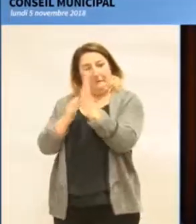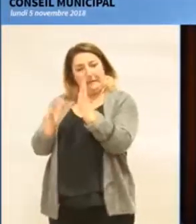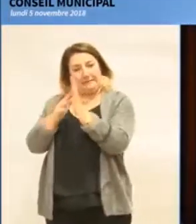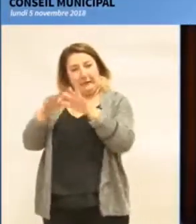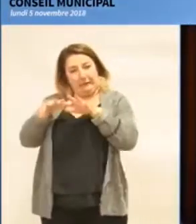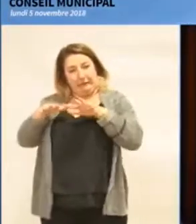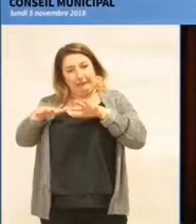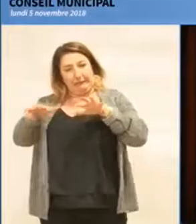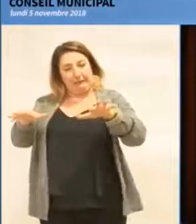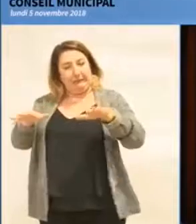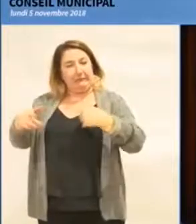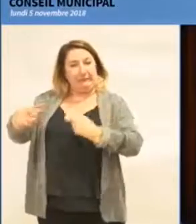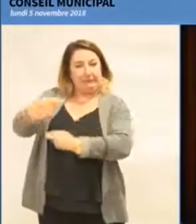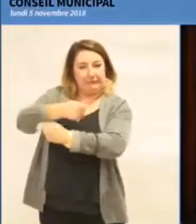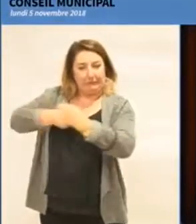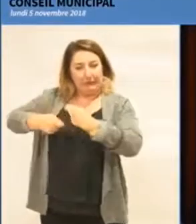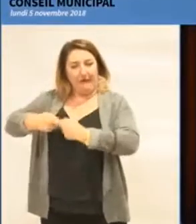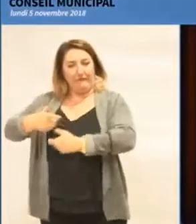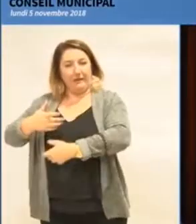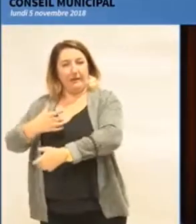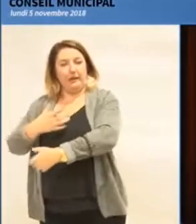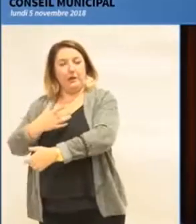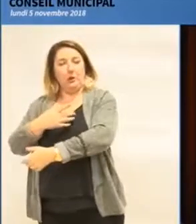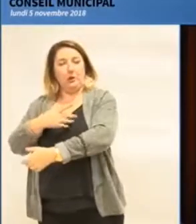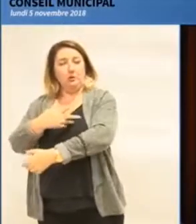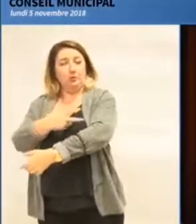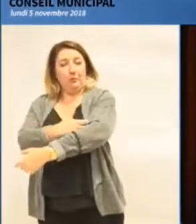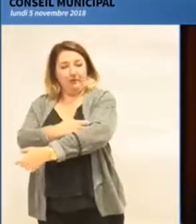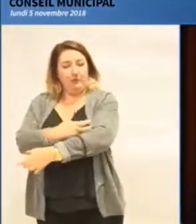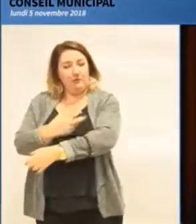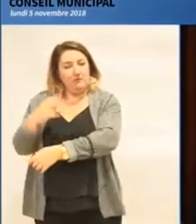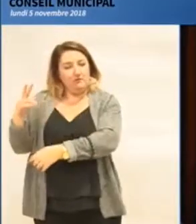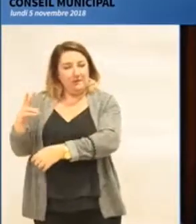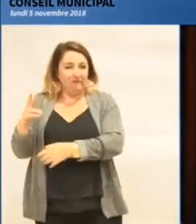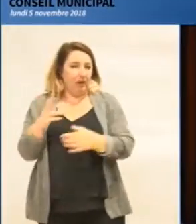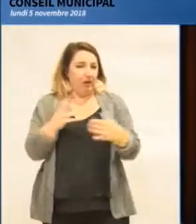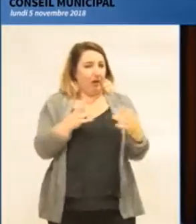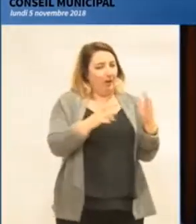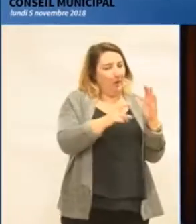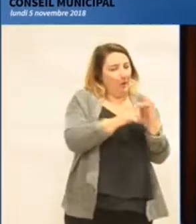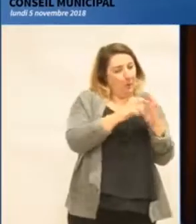dire. Non, Grenoble n'est pas une ville où on se fait